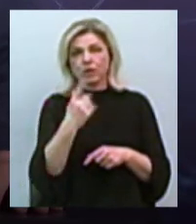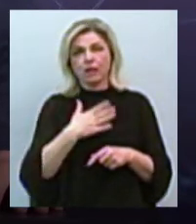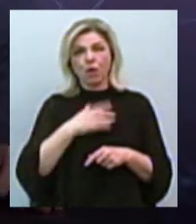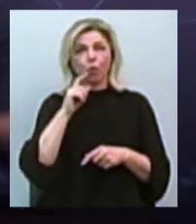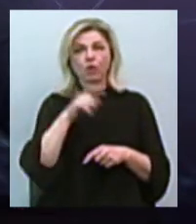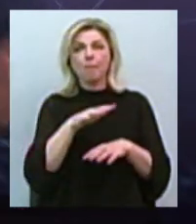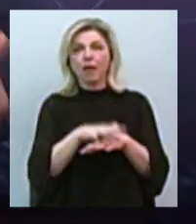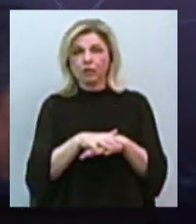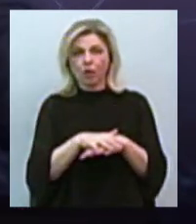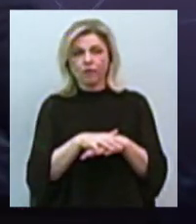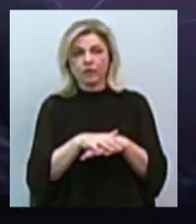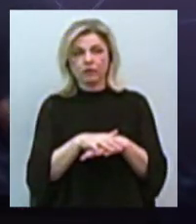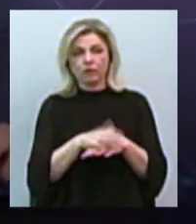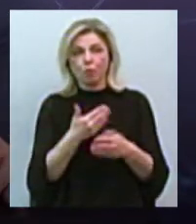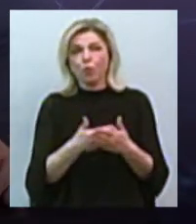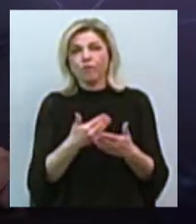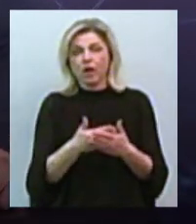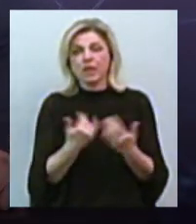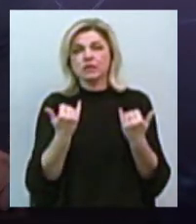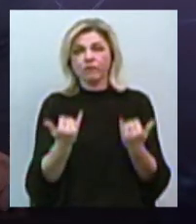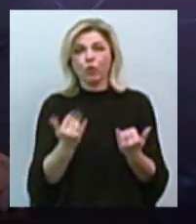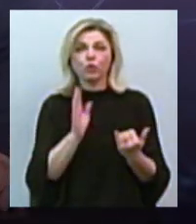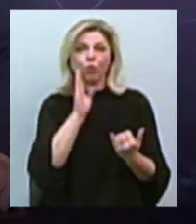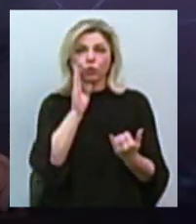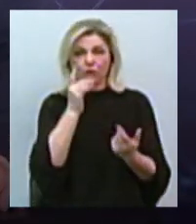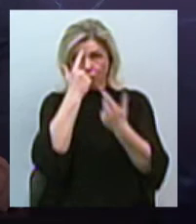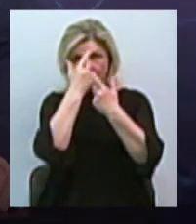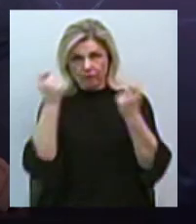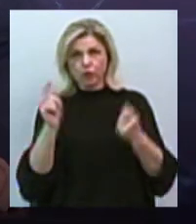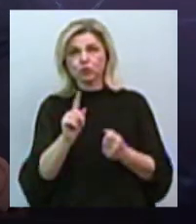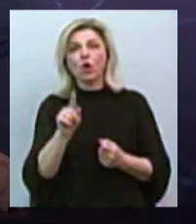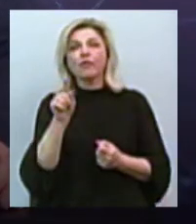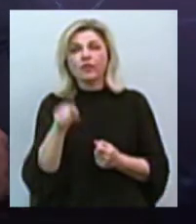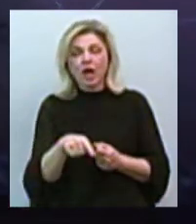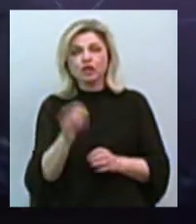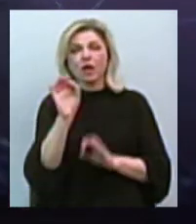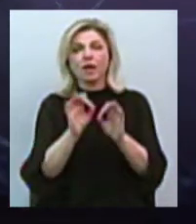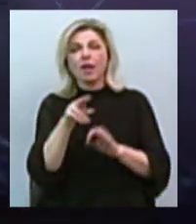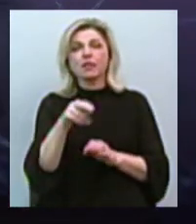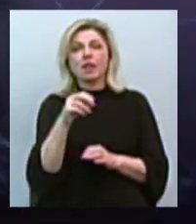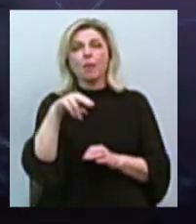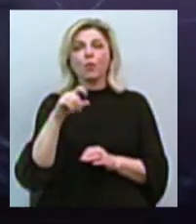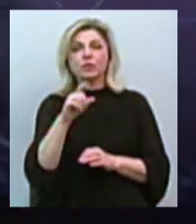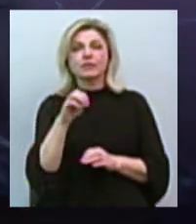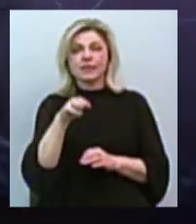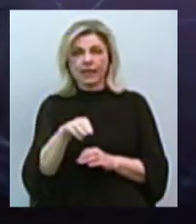банков буквально вот сегодня утром объявил о том, что даже депозитные вклады, которые есть у этого банка,